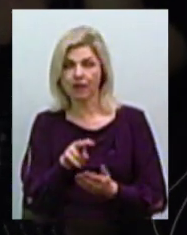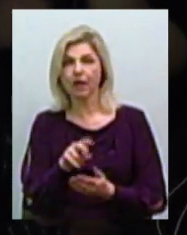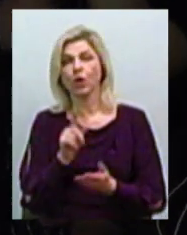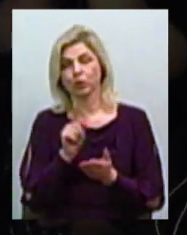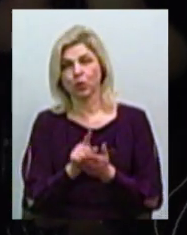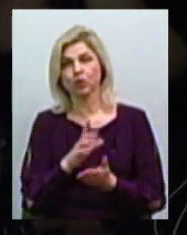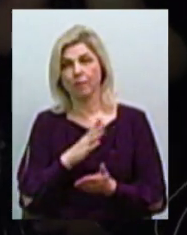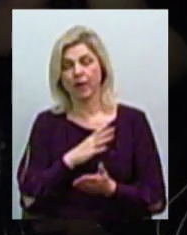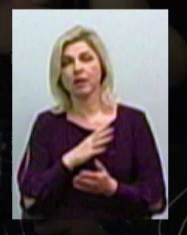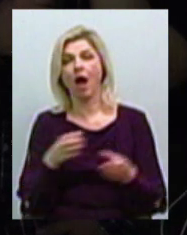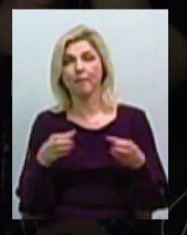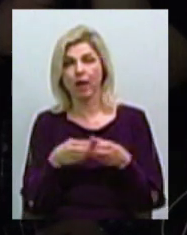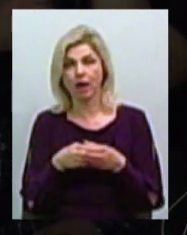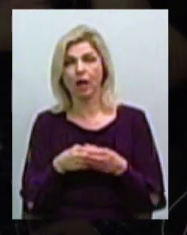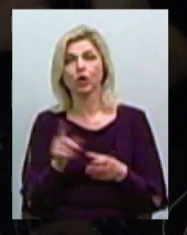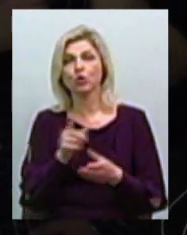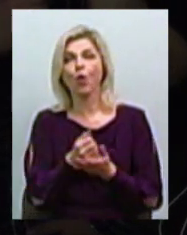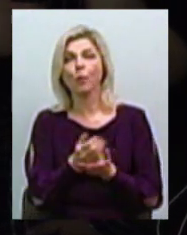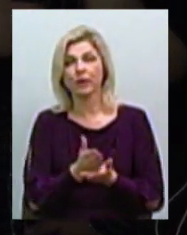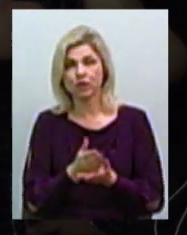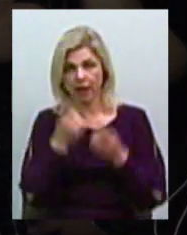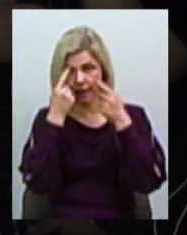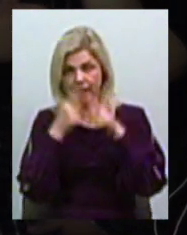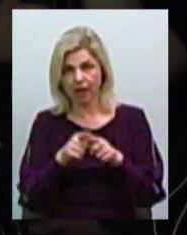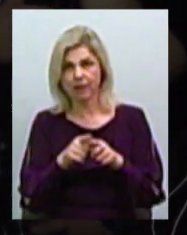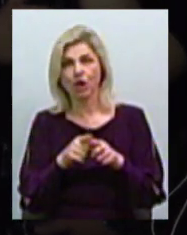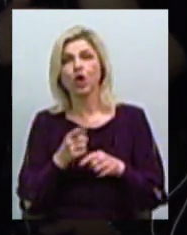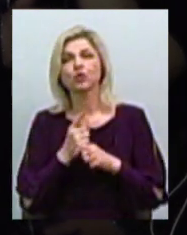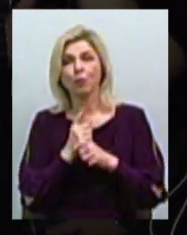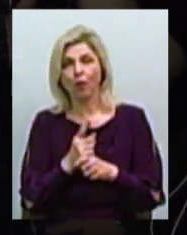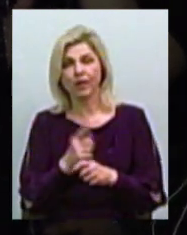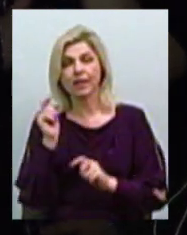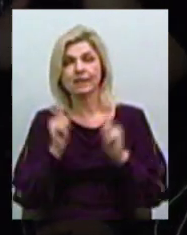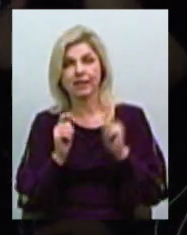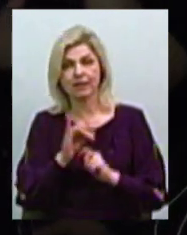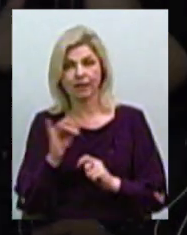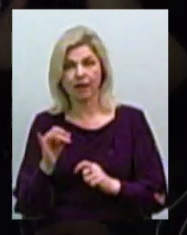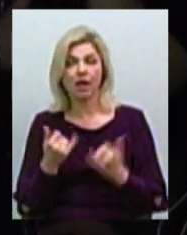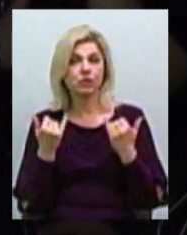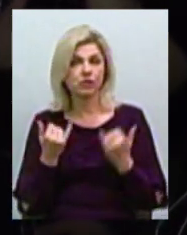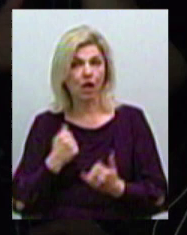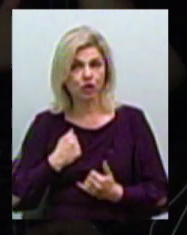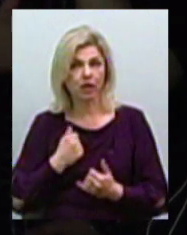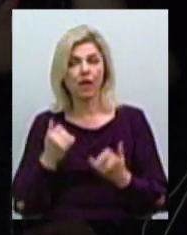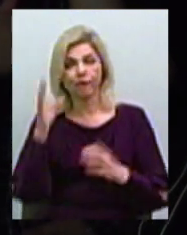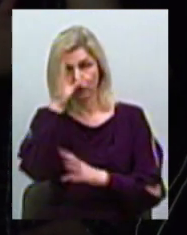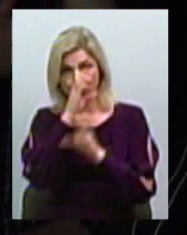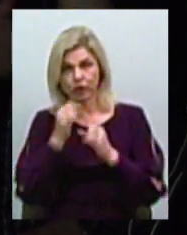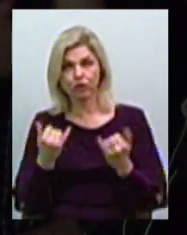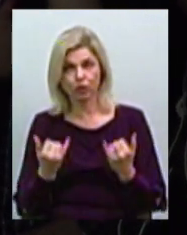бути апарат, який повинен забезпечити технічний супровід сесії. На жаль, всю ніч